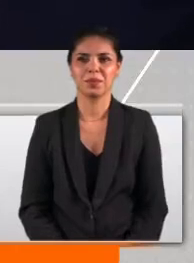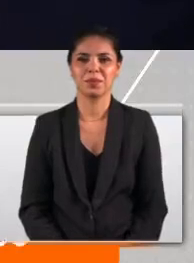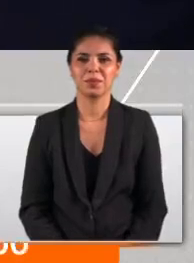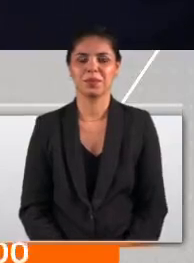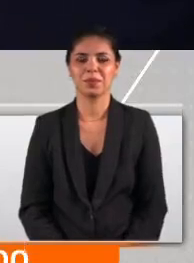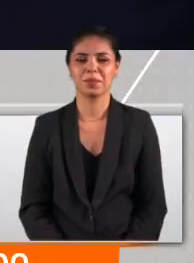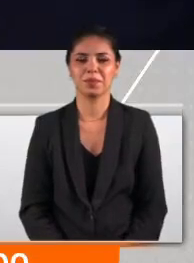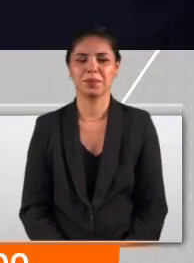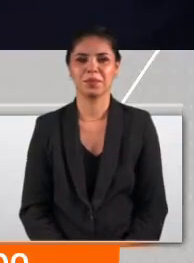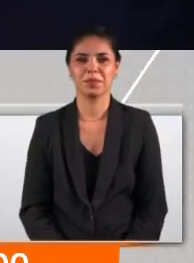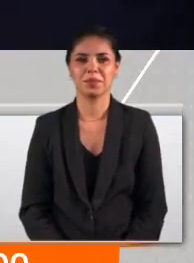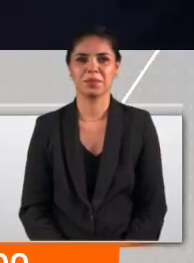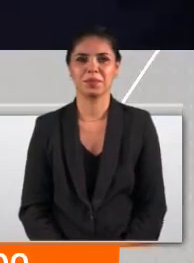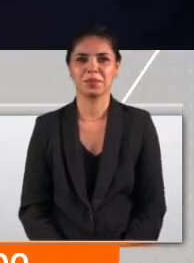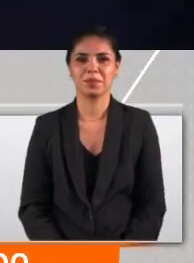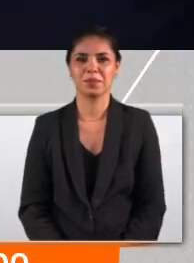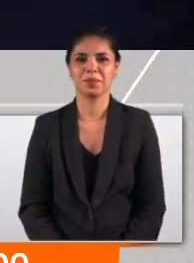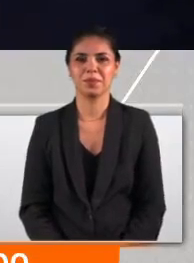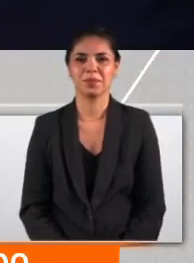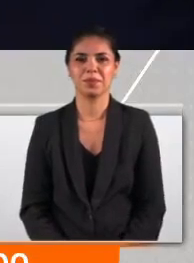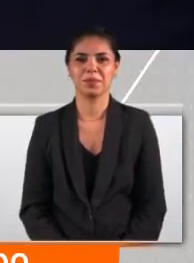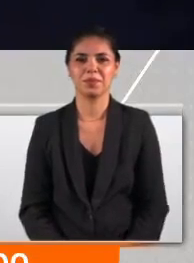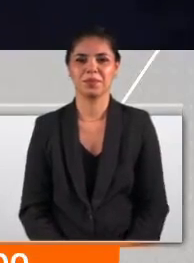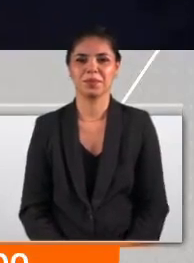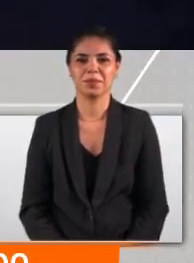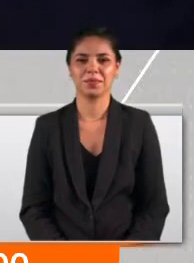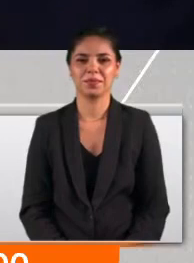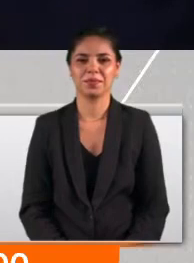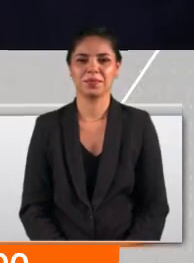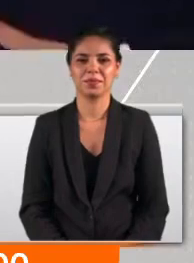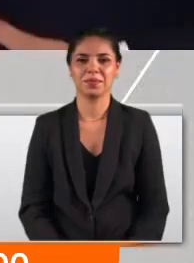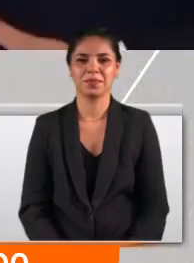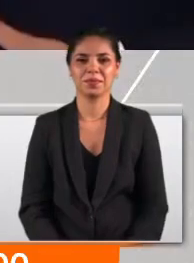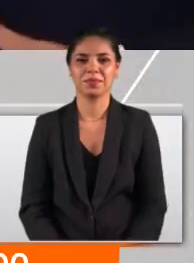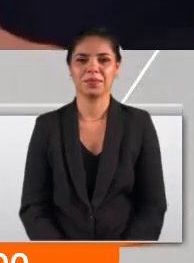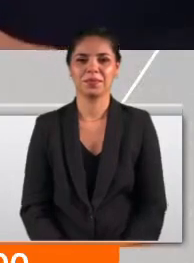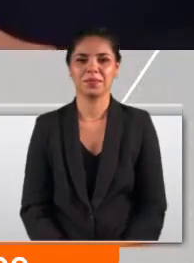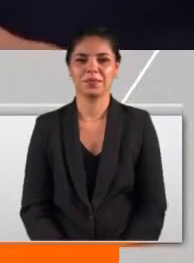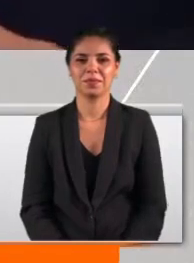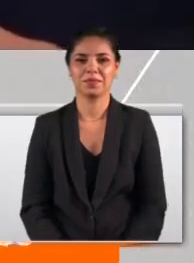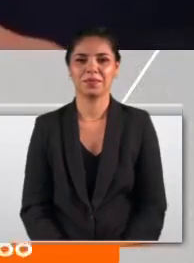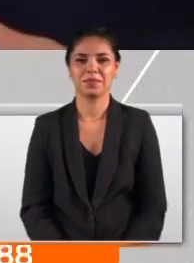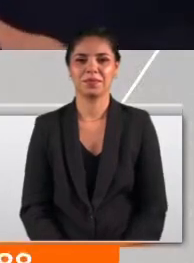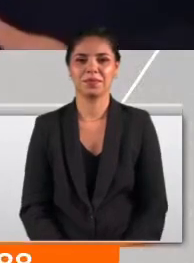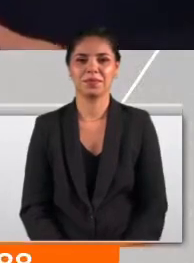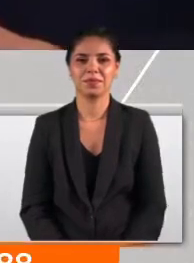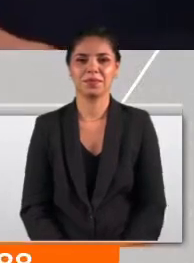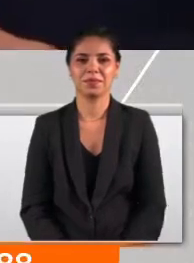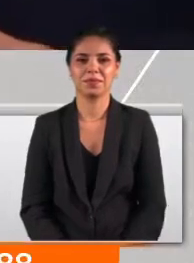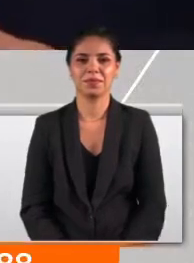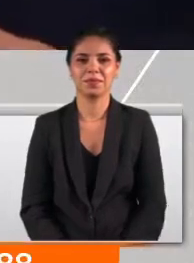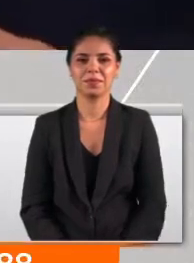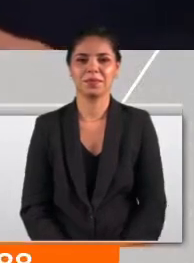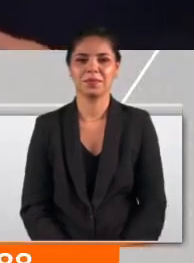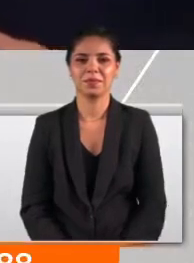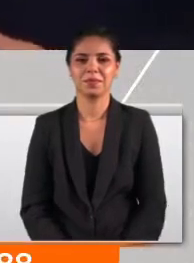burada Azerbaycan'da bu ödülü almak ve ödülü alırken yanımızda Server abimizin olmasıydı. Depremde kardeş ölçeğinin başına geldiği